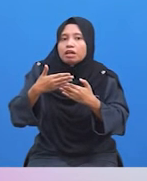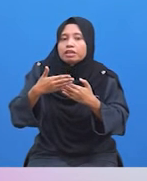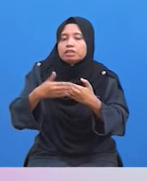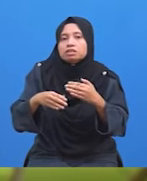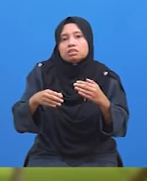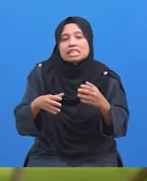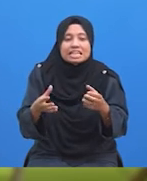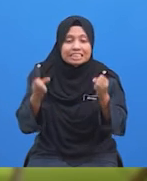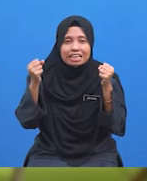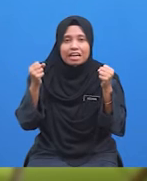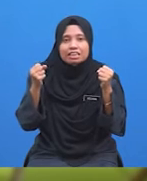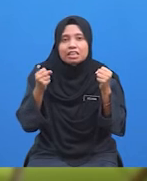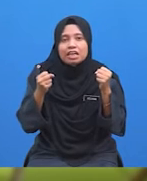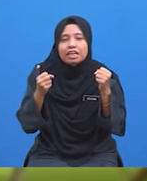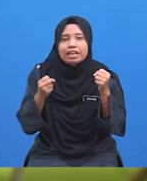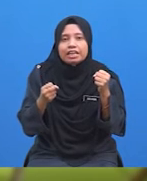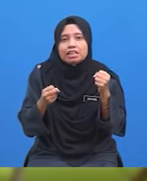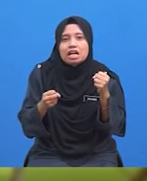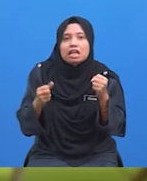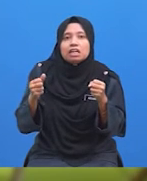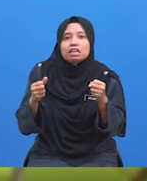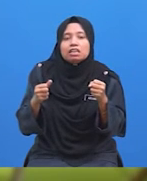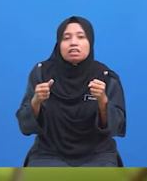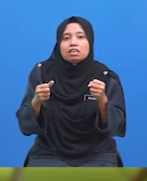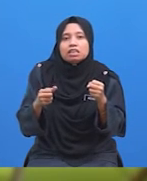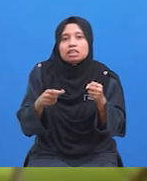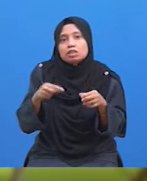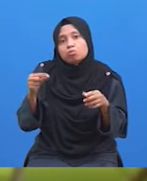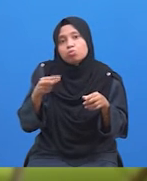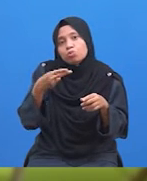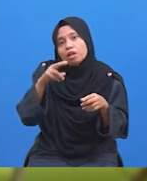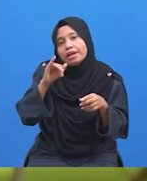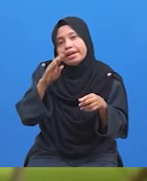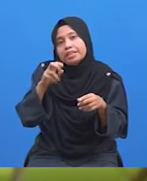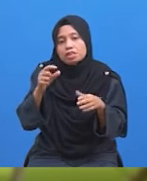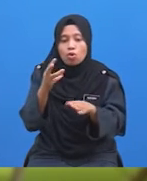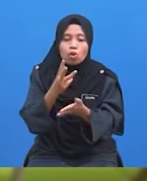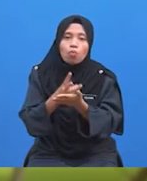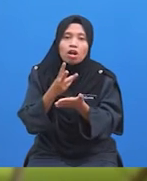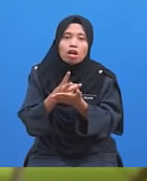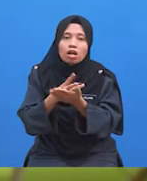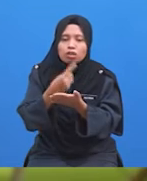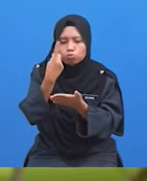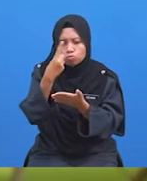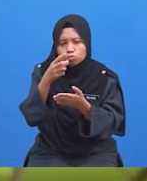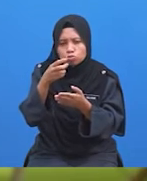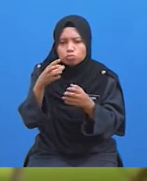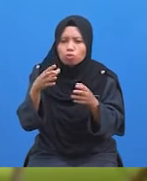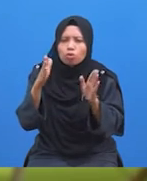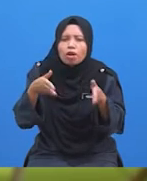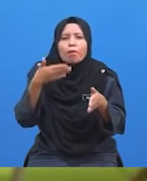seperti kesehatan hiburan Pasaraya kemudahan keuangan menarik Golongan muda